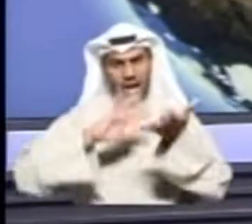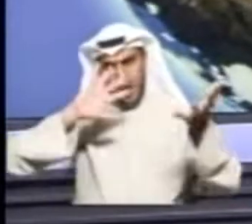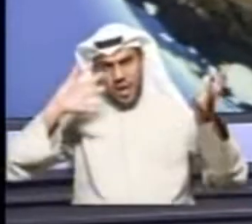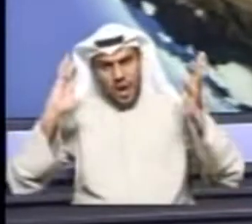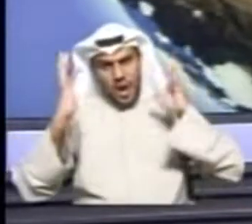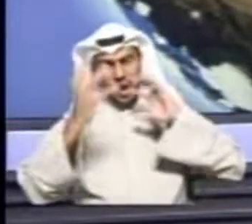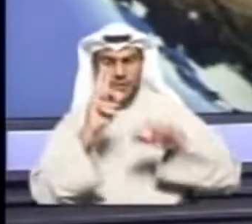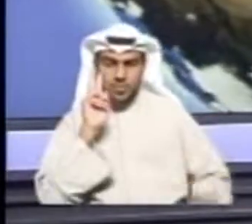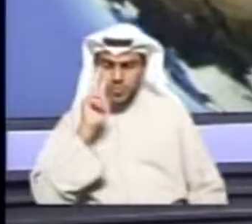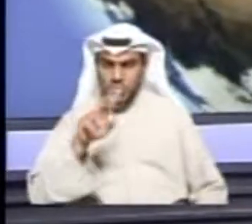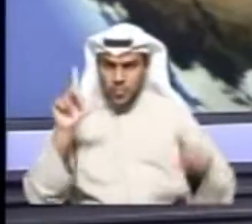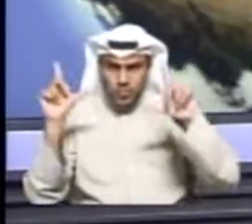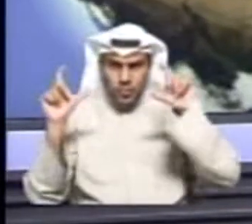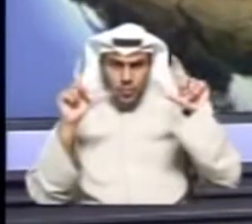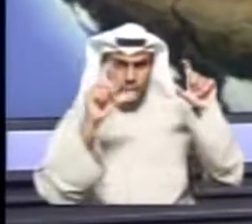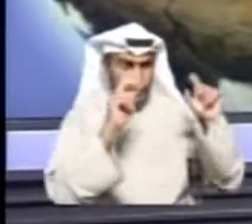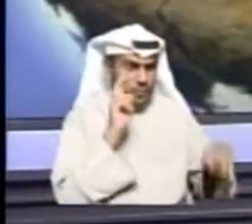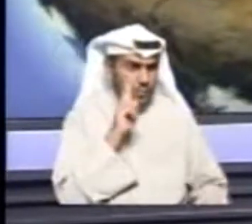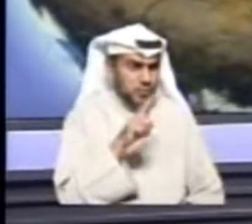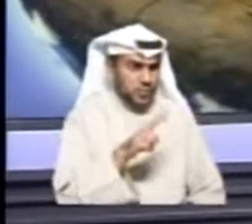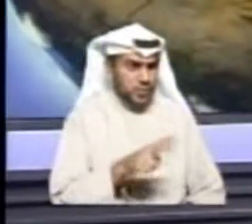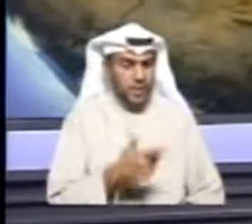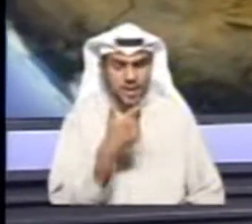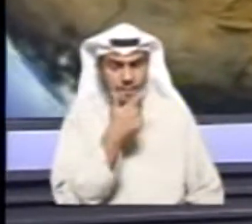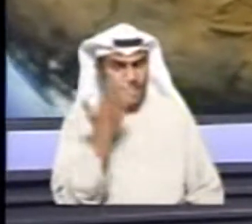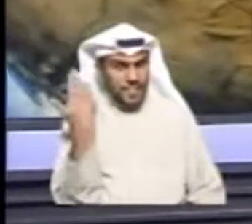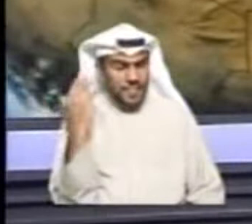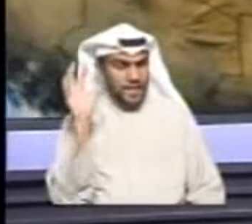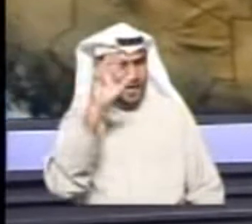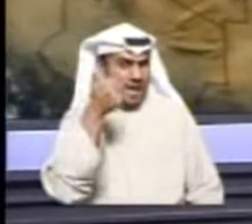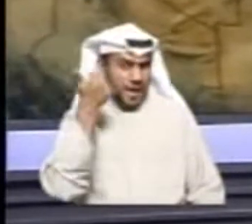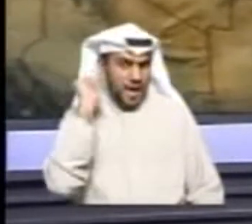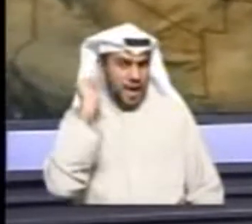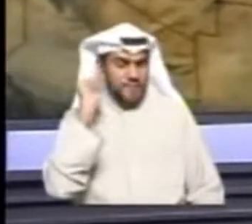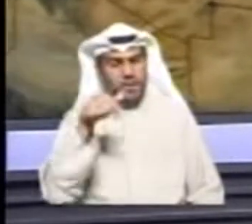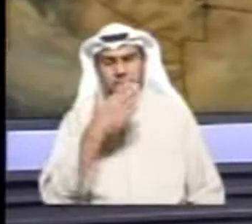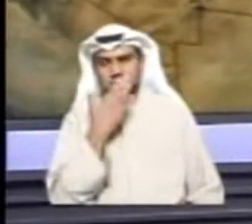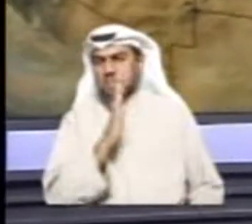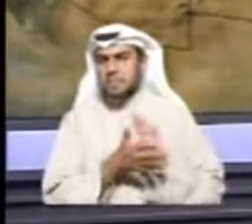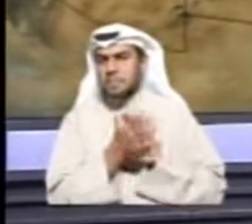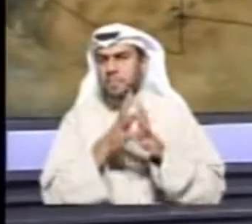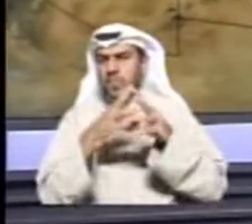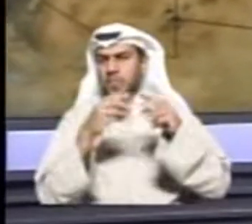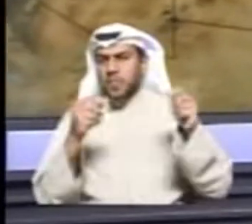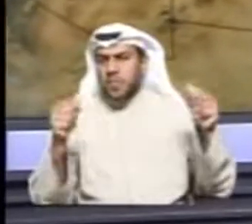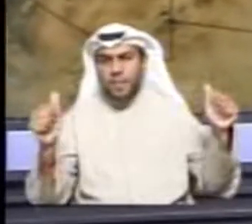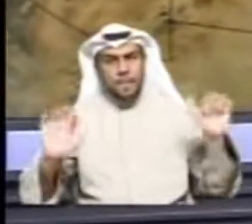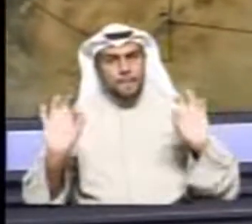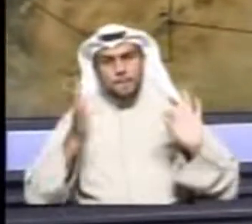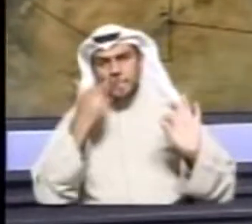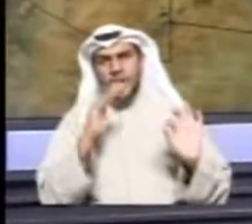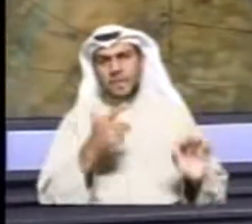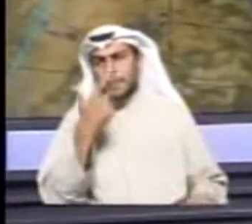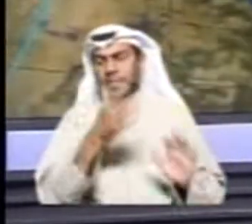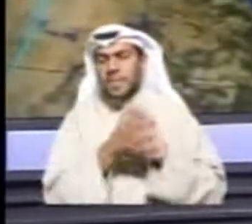ساعة الماضية تبين لنا عبور السحب الكثيف اللي لاحظناه في يوم الأمس، لكن حاليا الأجواء صافية بوجع عام وخالية من السحب.